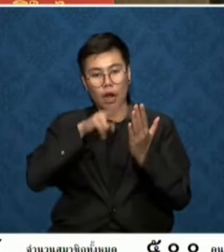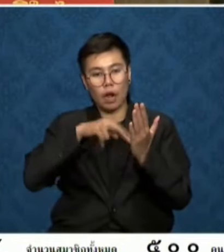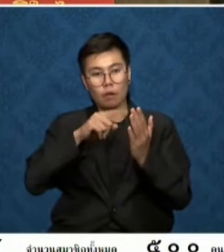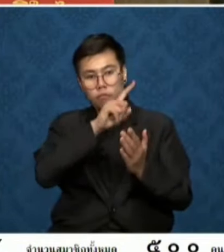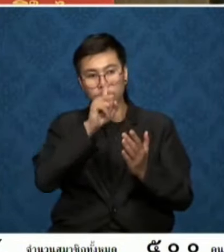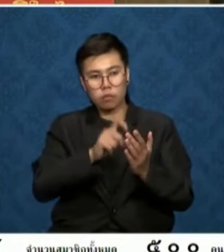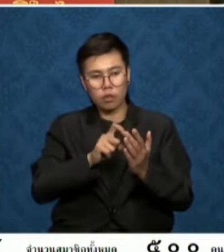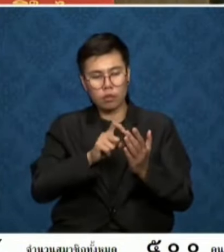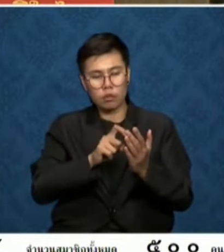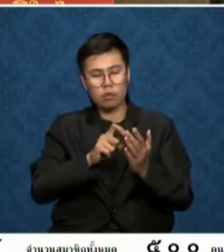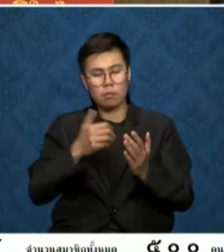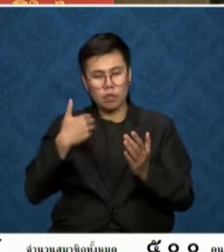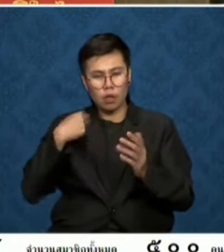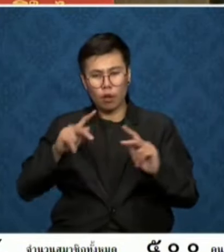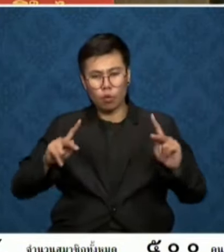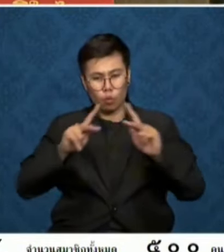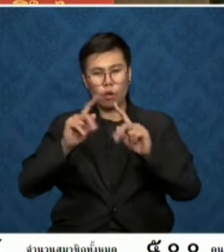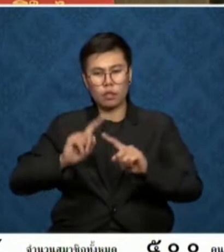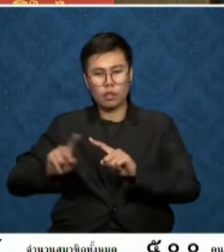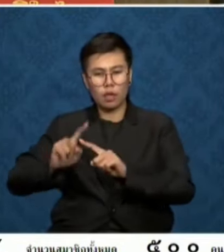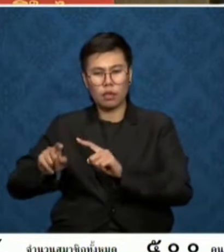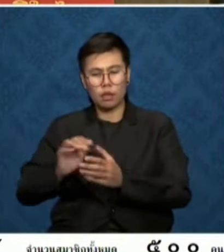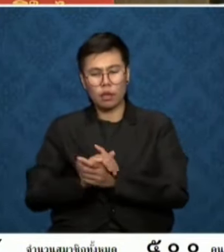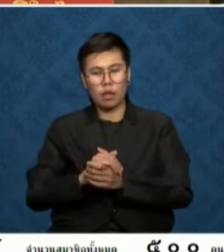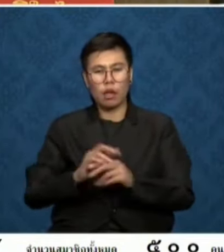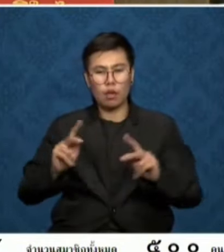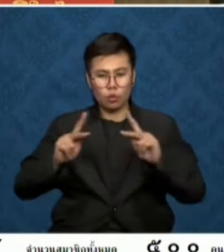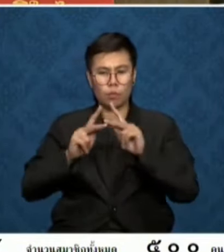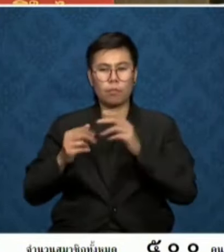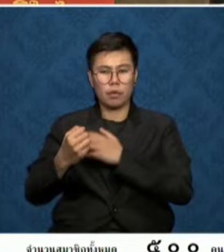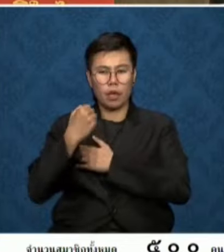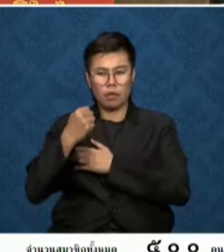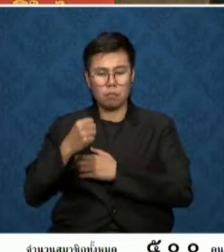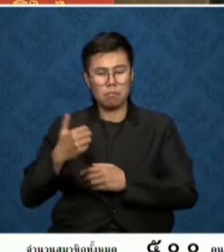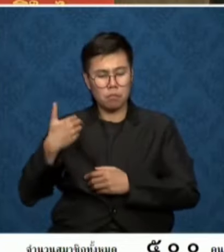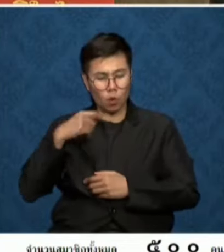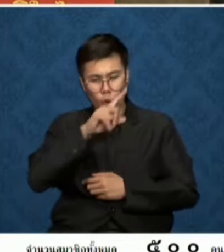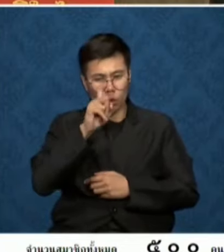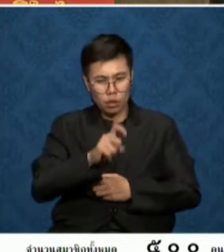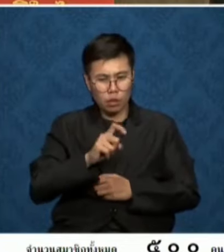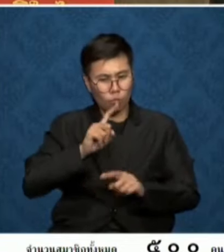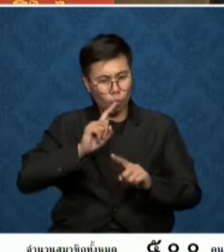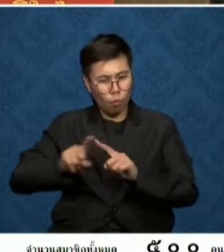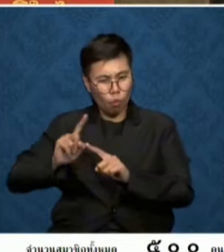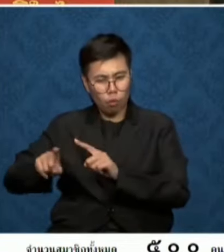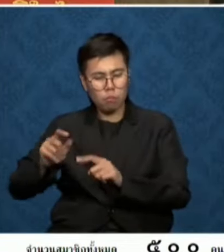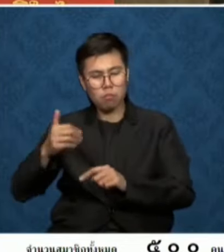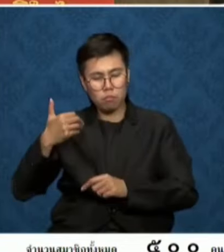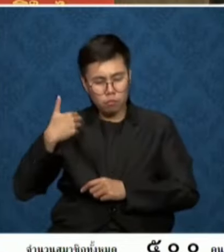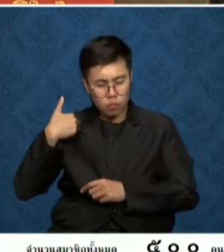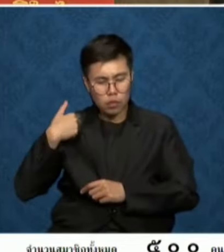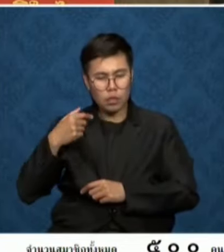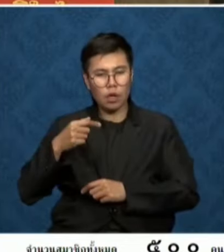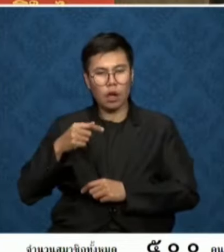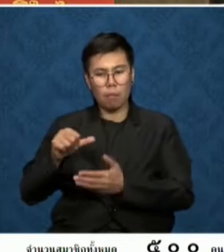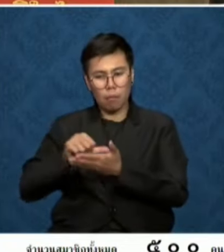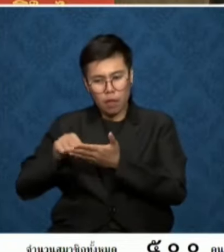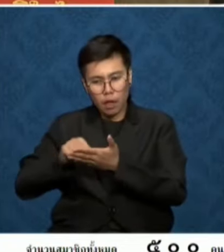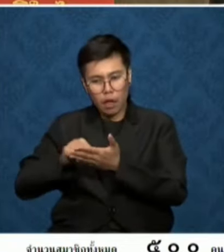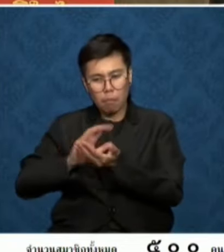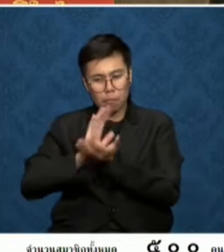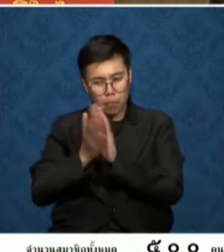เกตมาทั้งหมดหลายๆกระทรวงเนี่ยของกระทรวงพลังงานเนี่ยข้อสังเกตค่อนข้างหลากหลายและเป็นข้อสังเกตที่สามารถนำไปปรับใช้